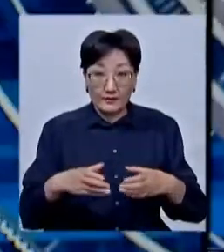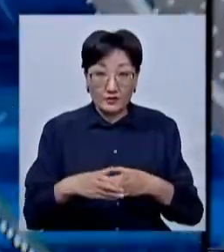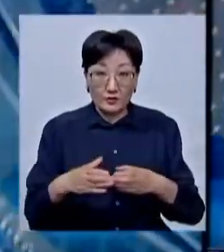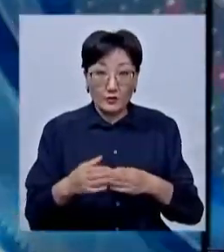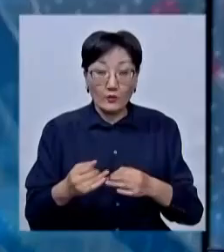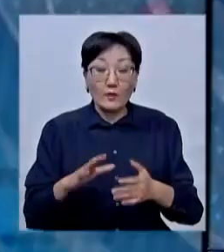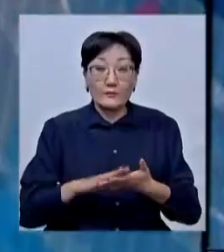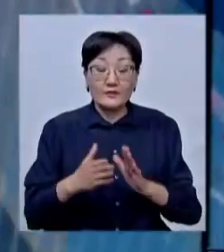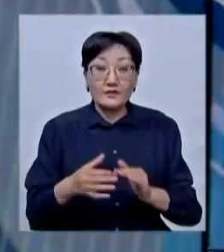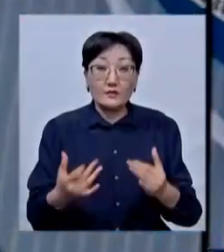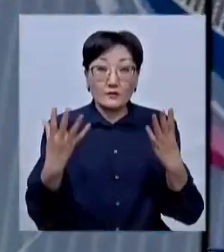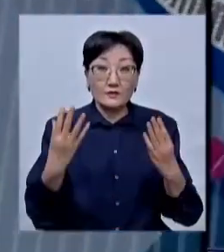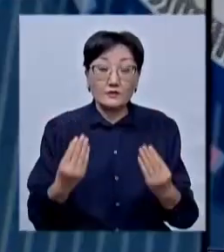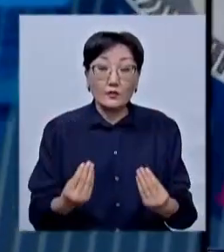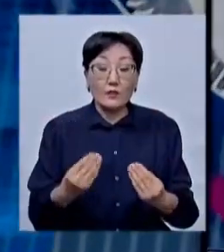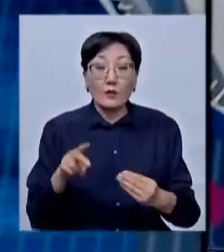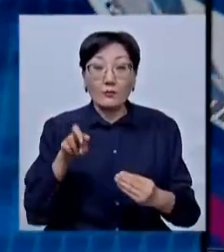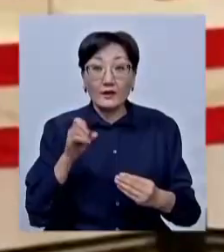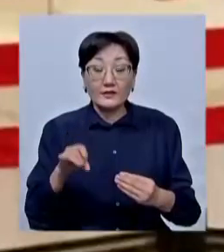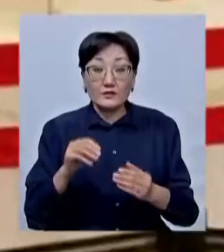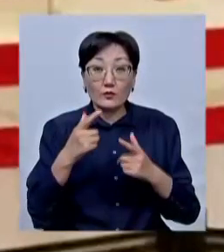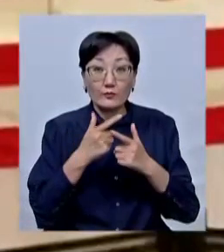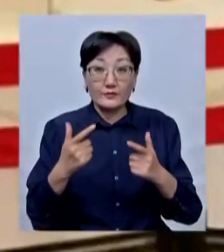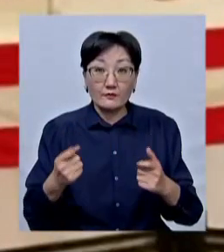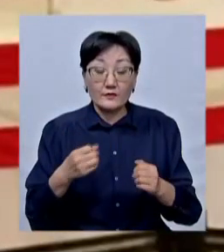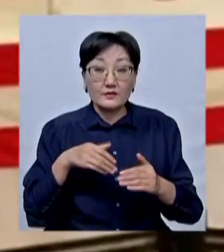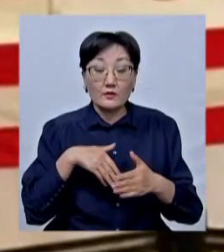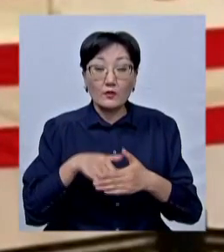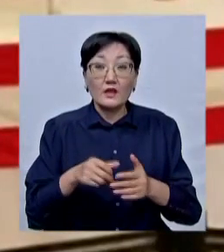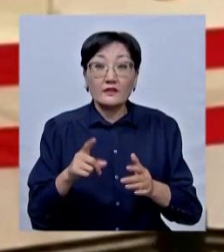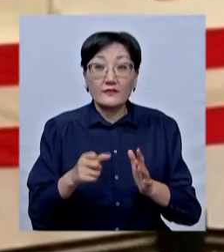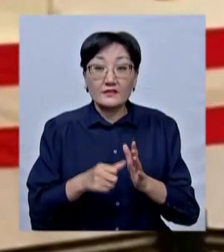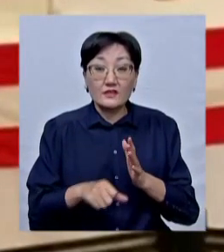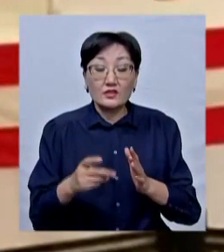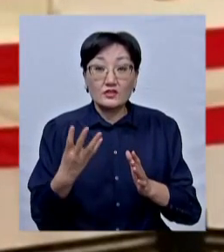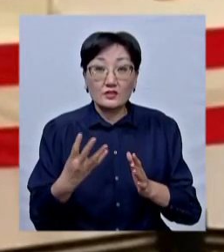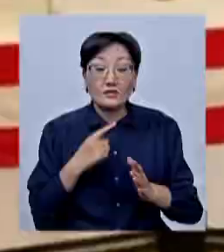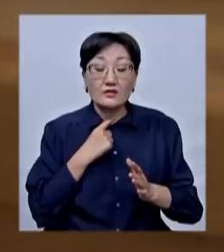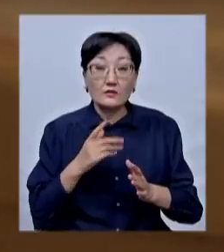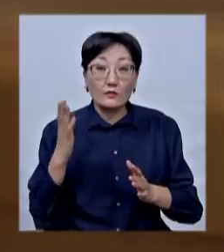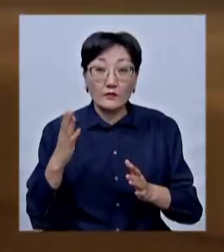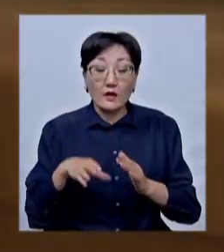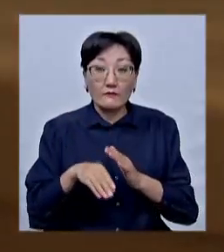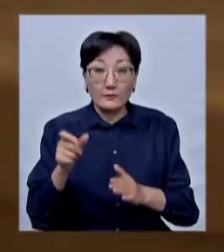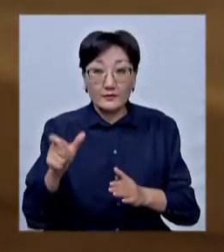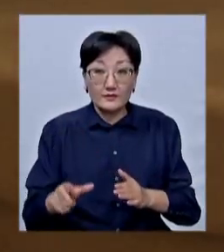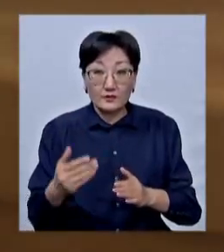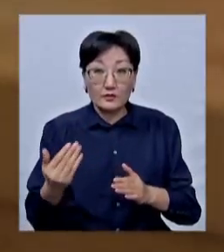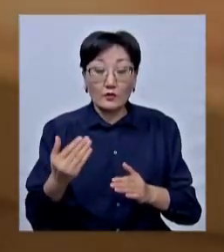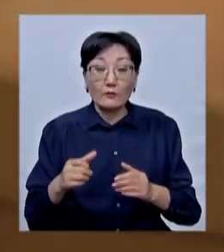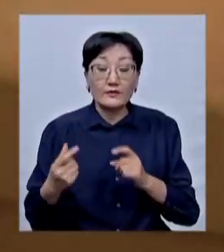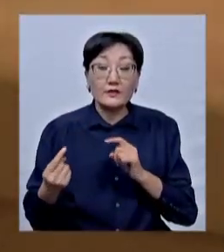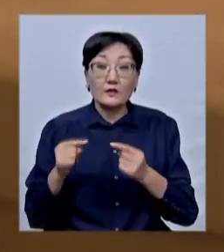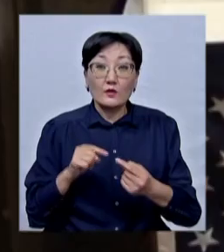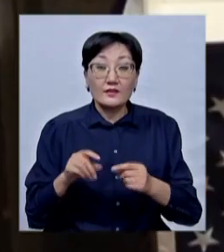По состоянию на сегодняшнее утро Джо Байден записал в свой актив 264 голоса выборщиков, а его соперник,